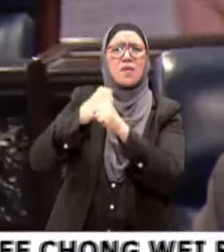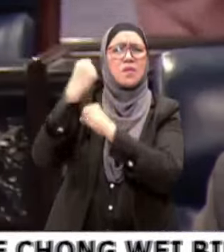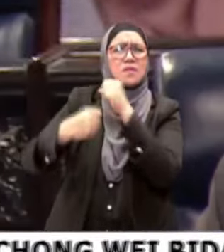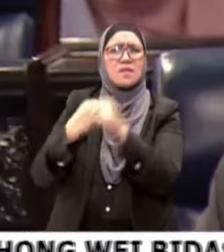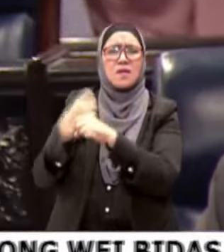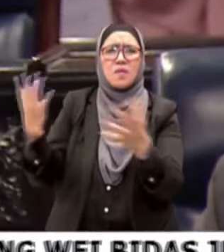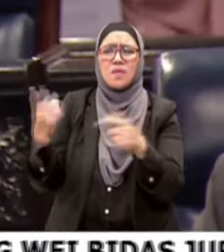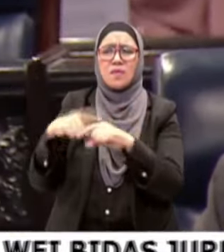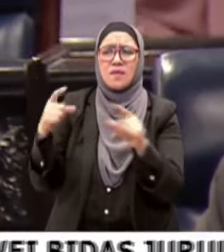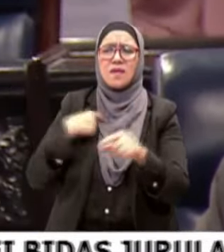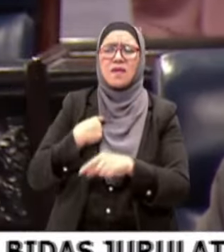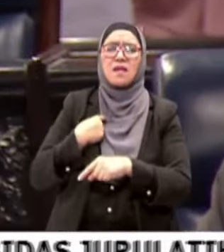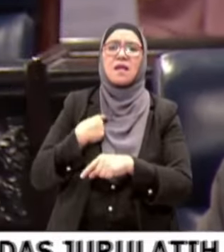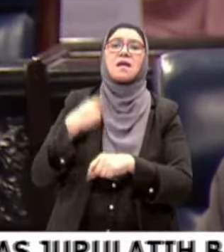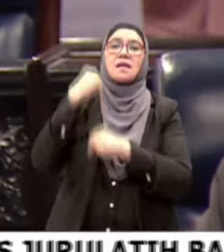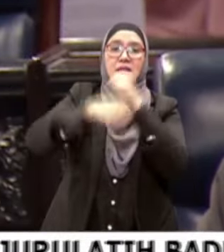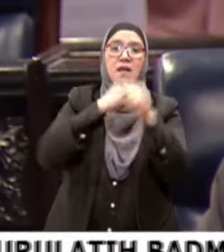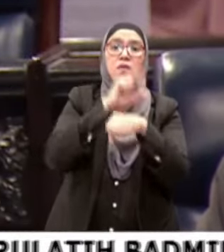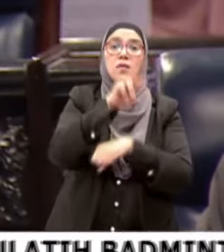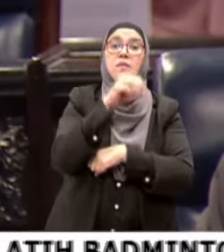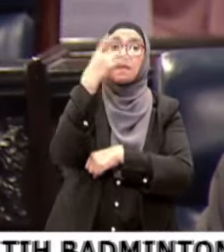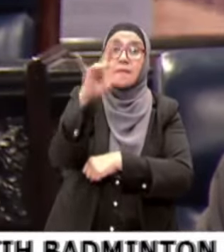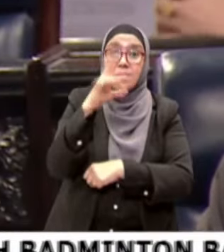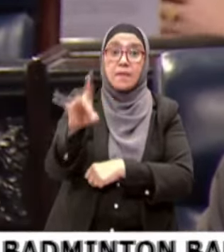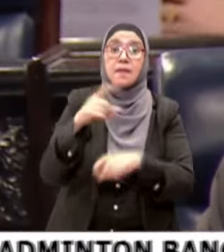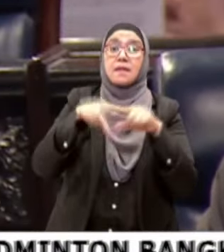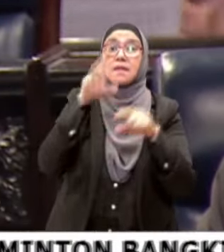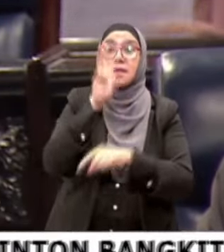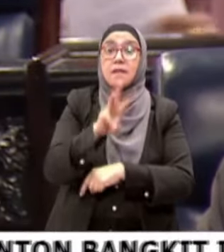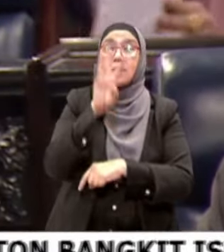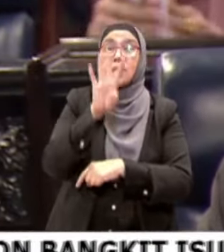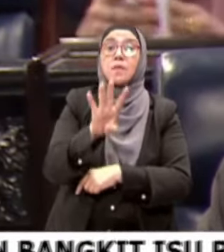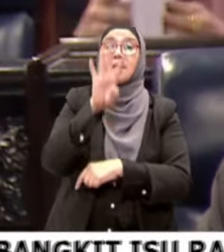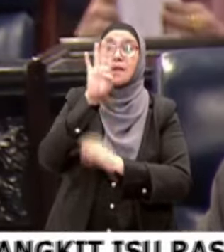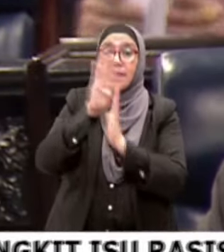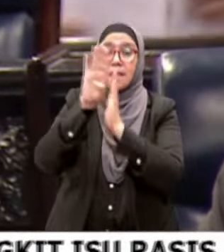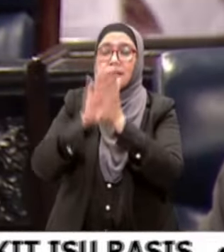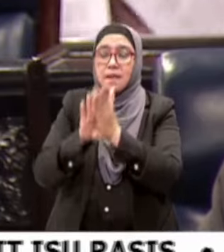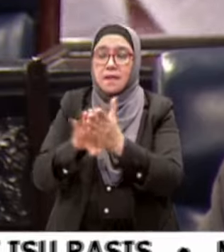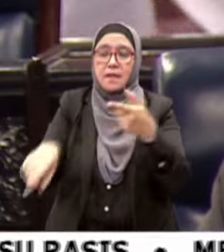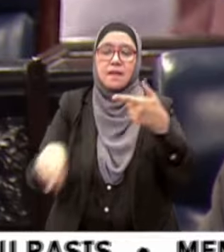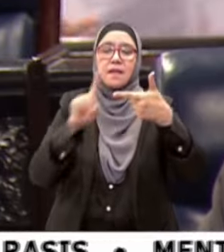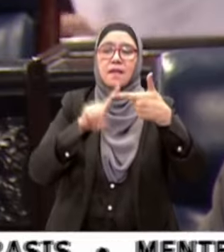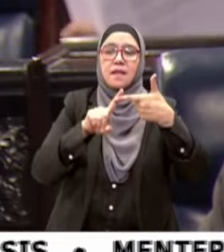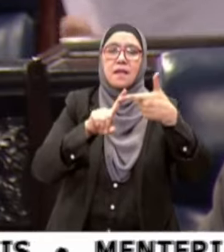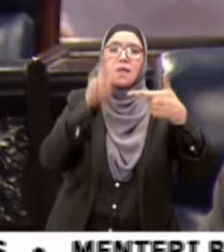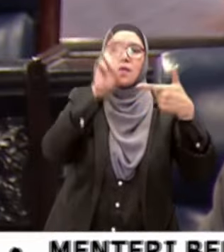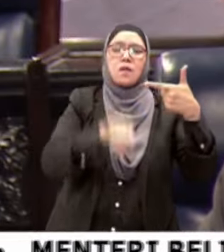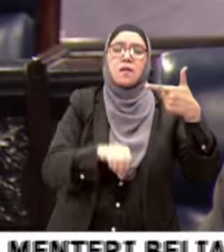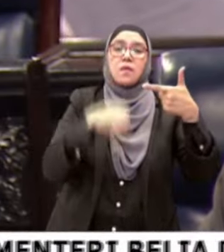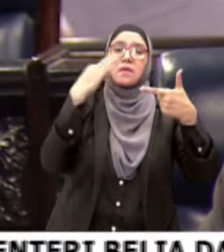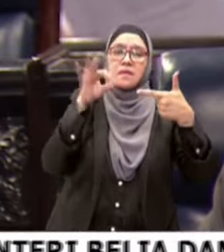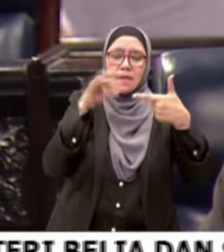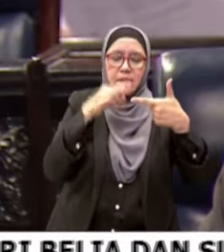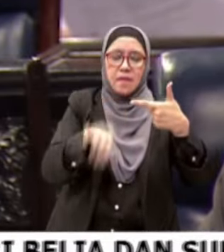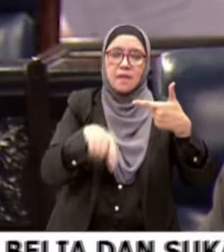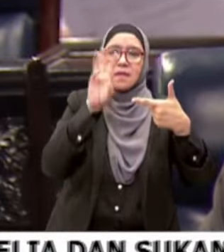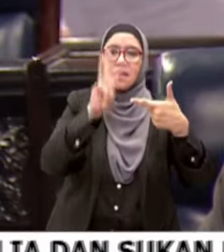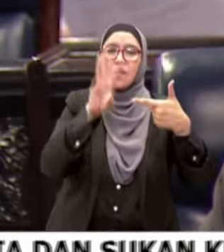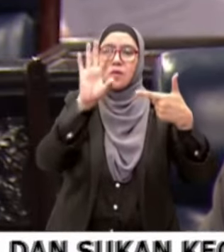pada 2018 64 billion 2019 69